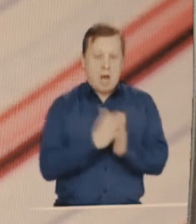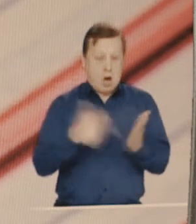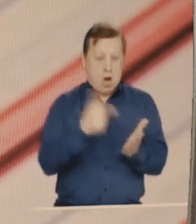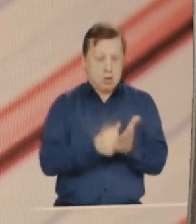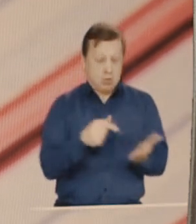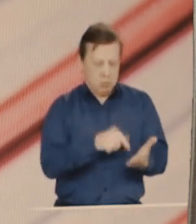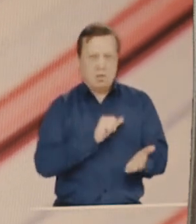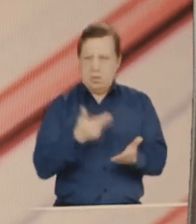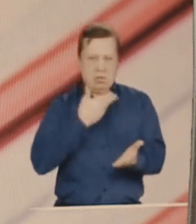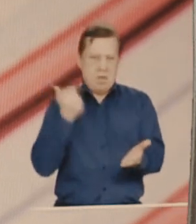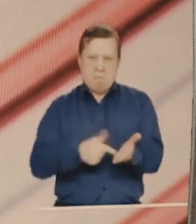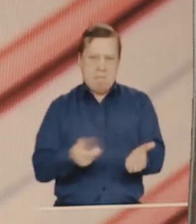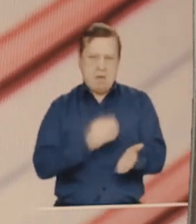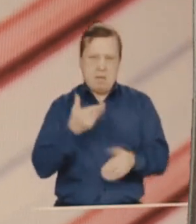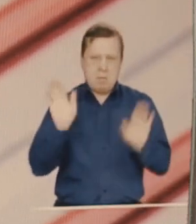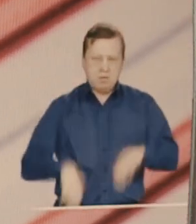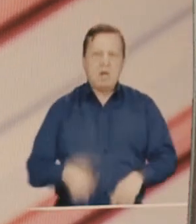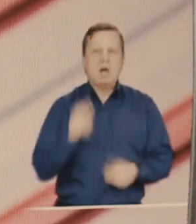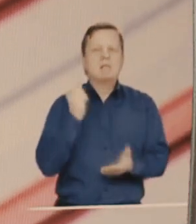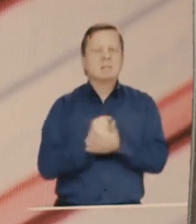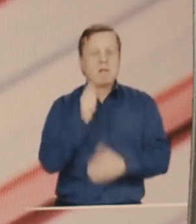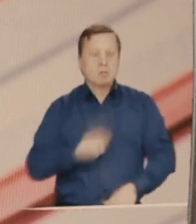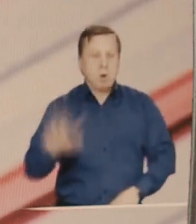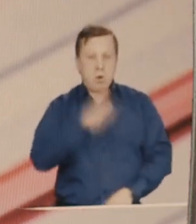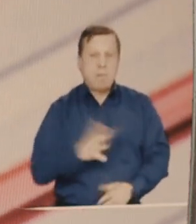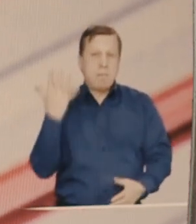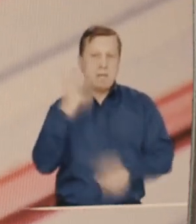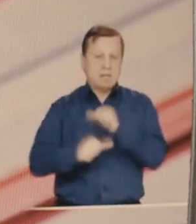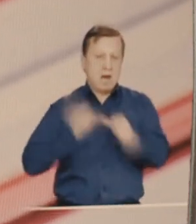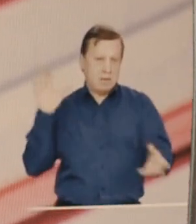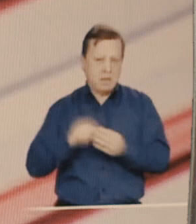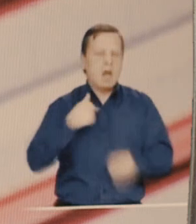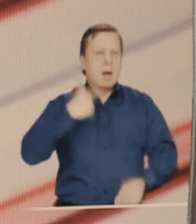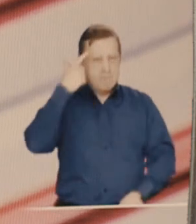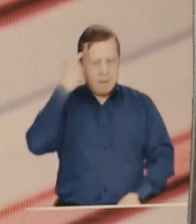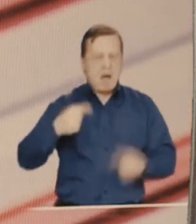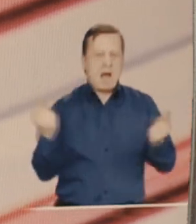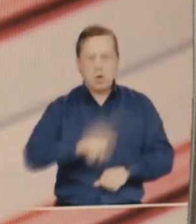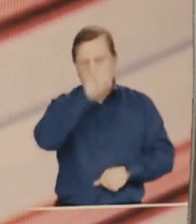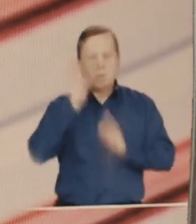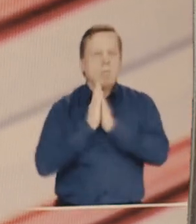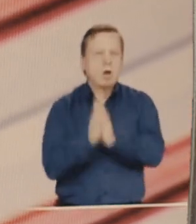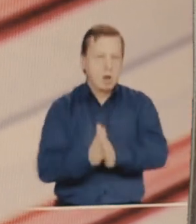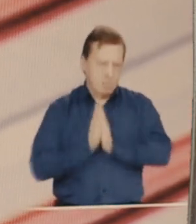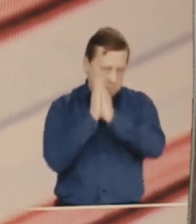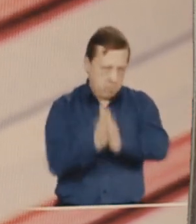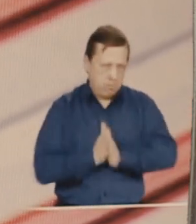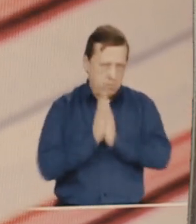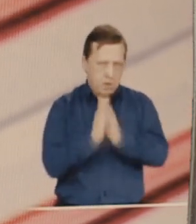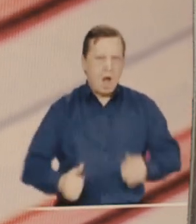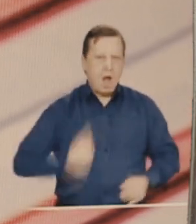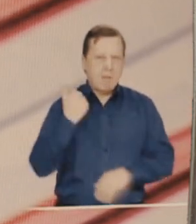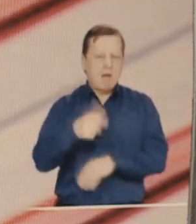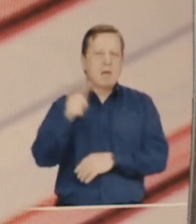pozwala. Natomiast jeżeli chodzi o sprawy społeczne w ciągu ostatnich 5 lat, pamiętam tamtą kampanię z 2015 roku, żeby